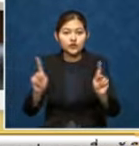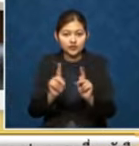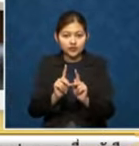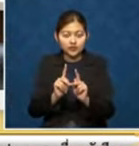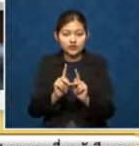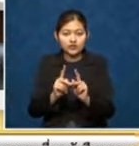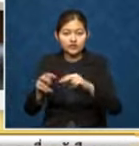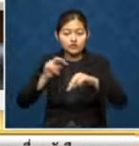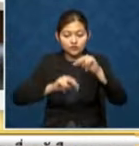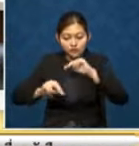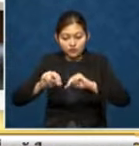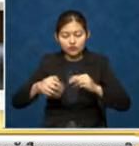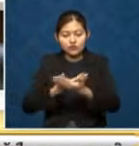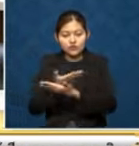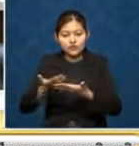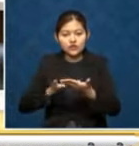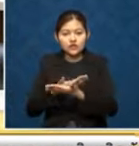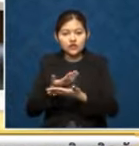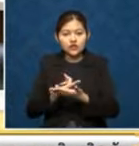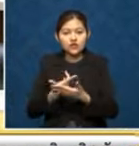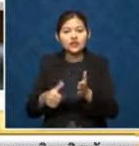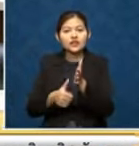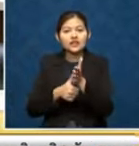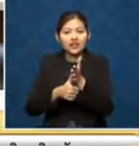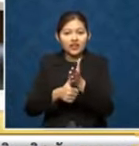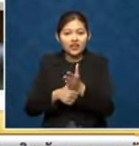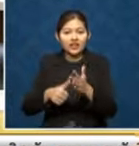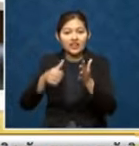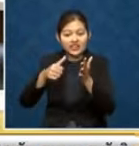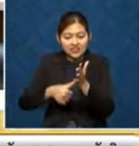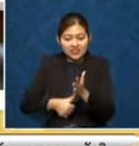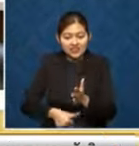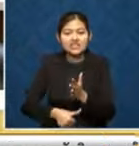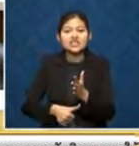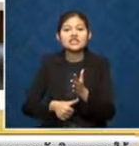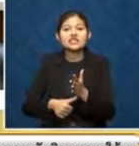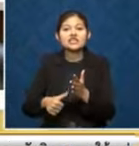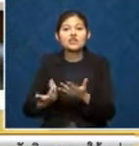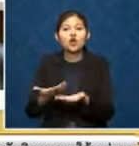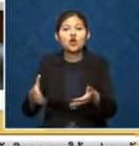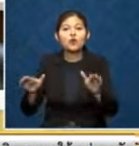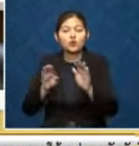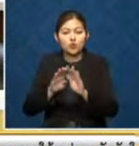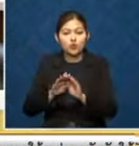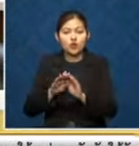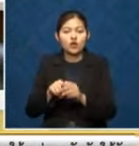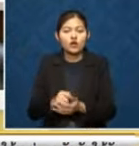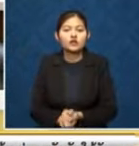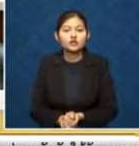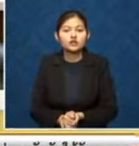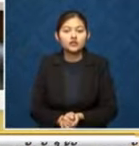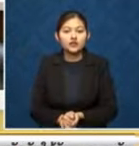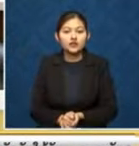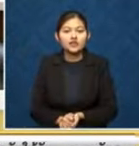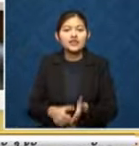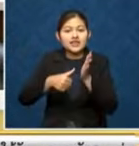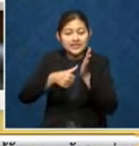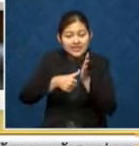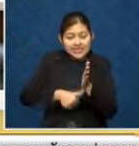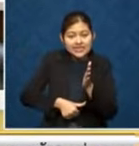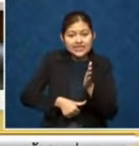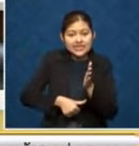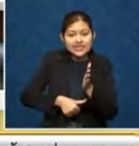วิสามัญพิจารณาศึกษาการแก้ไขปัญหาหนี้สินครัวเรือนท่านประธานครับหนี้สินครัวเรือนก็คือหนี้